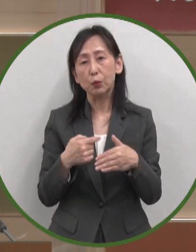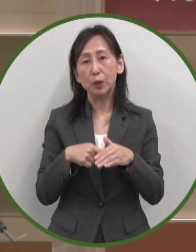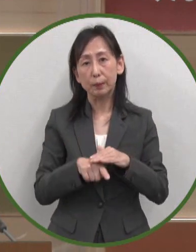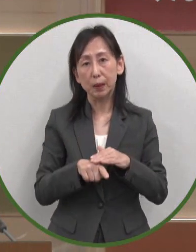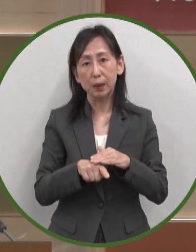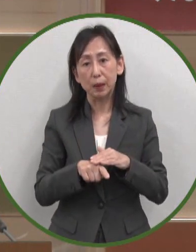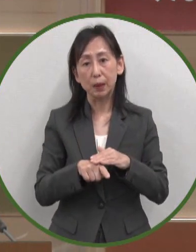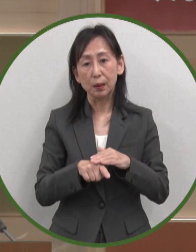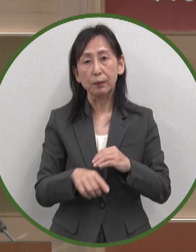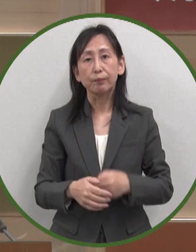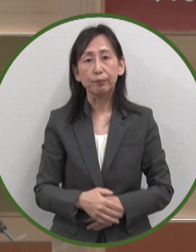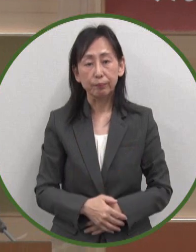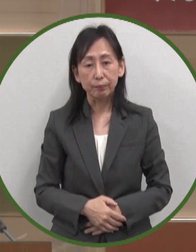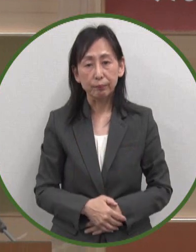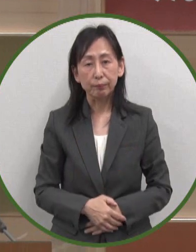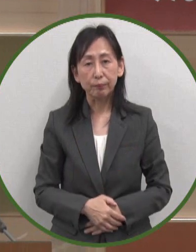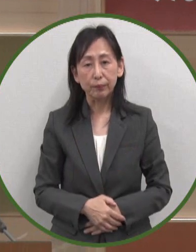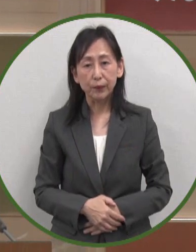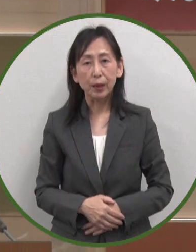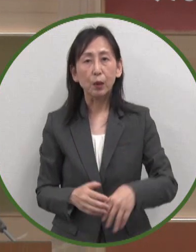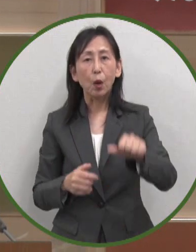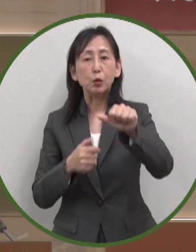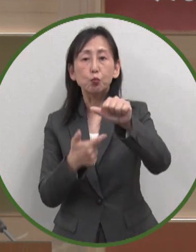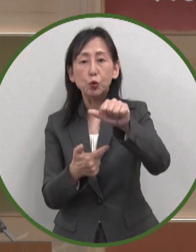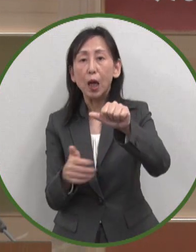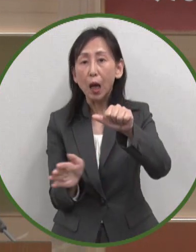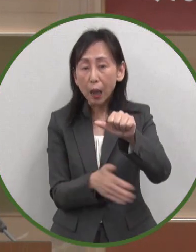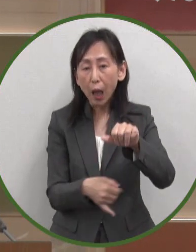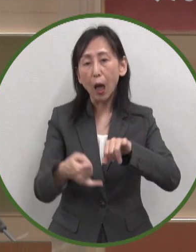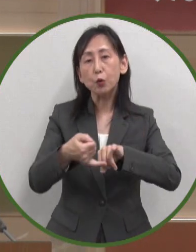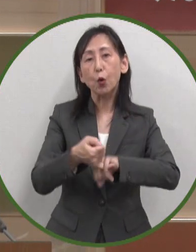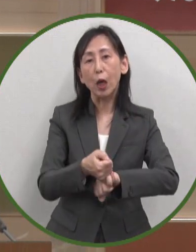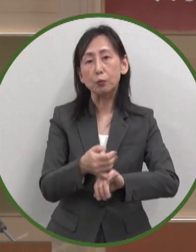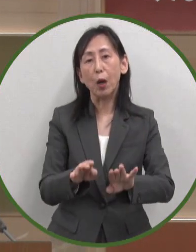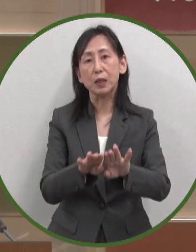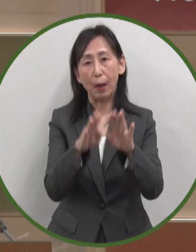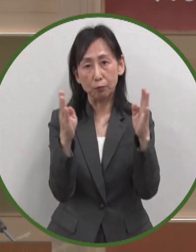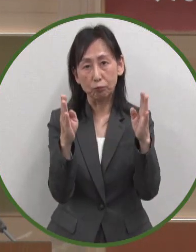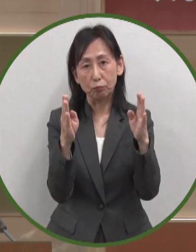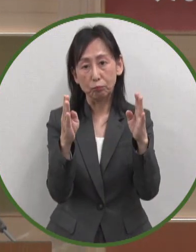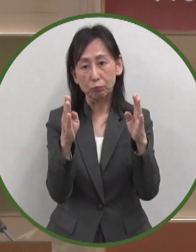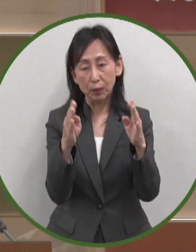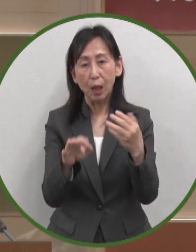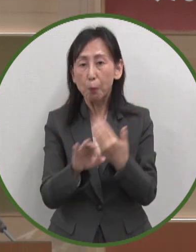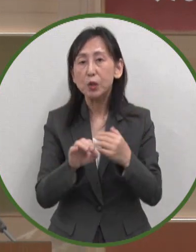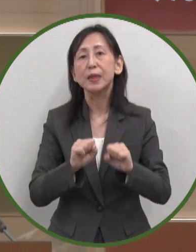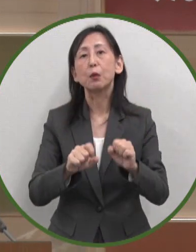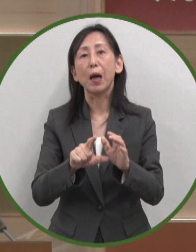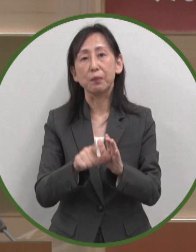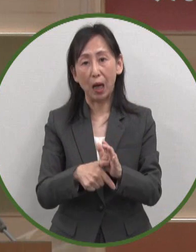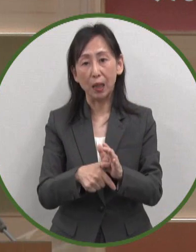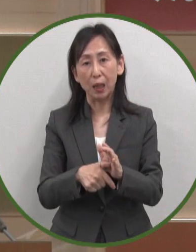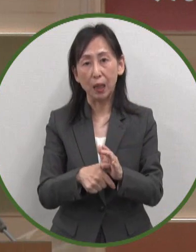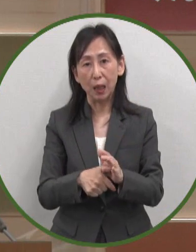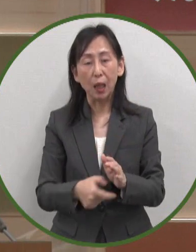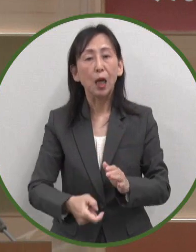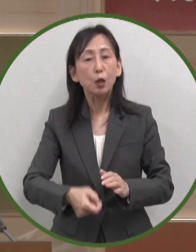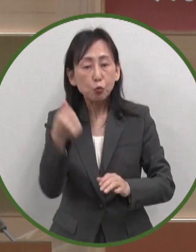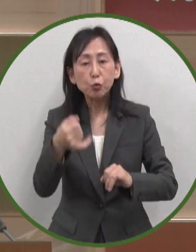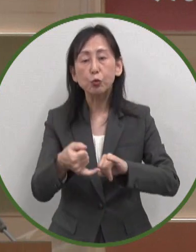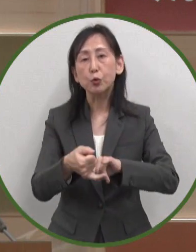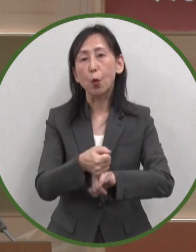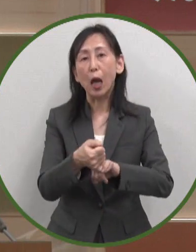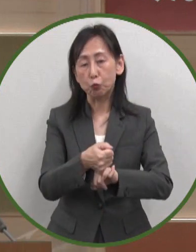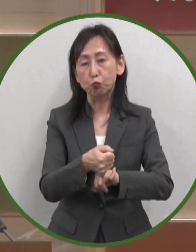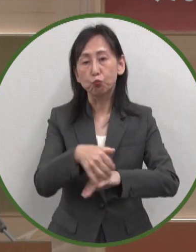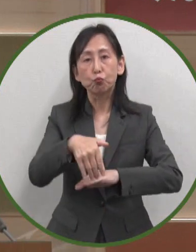ね、5月6日からで5月6日から予約を受け付けます。やる場合にはですね、即座に予約を受け付け